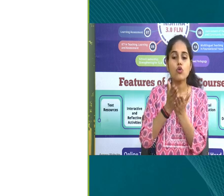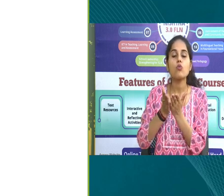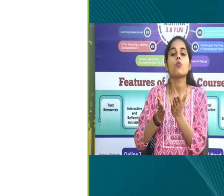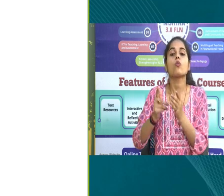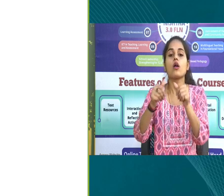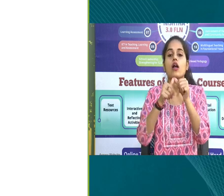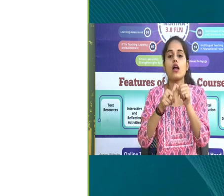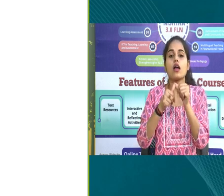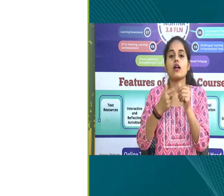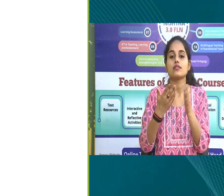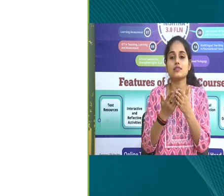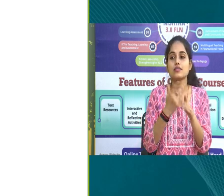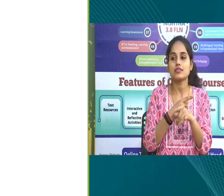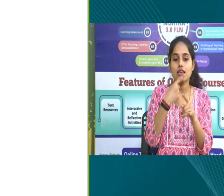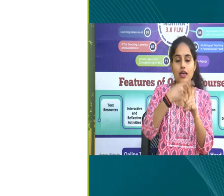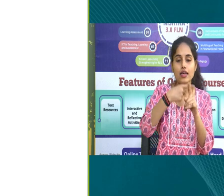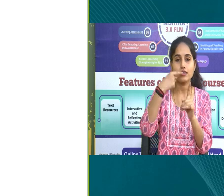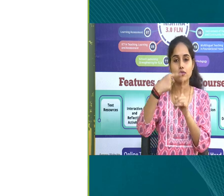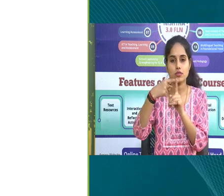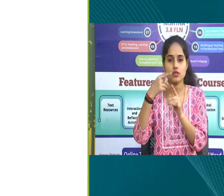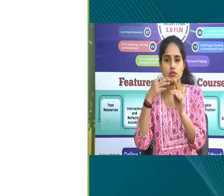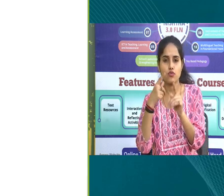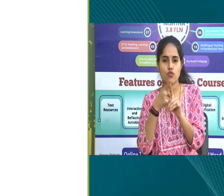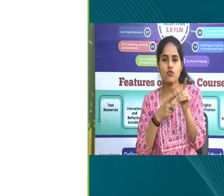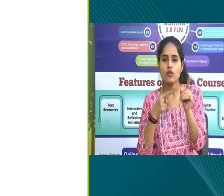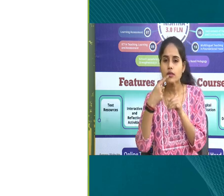एक्स + ए + स